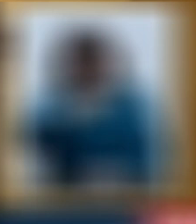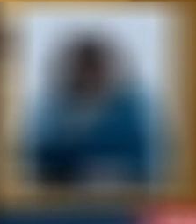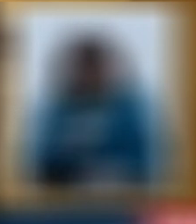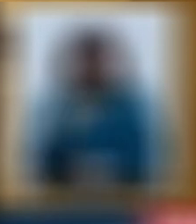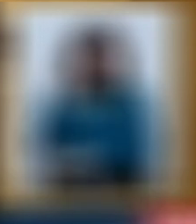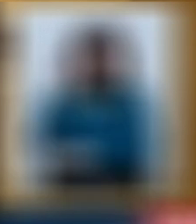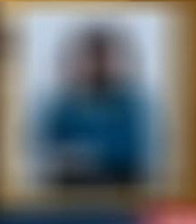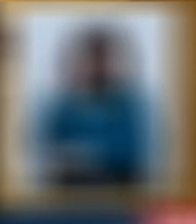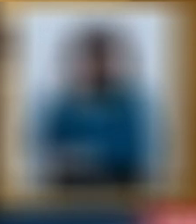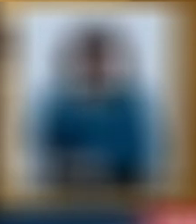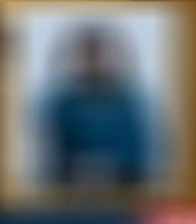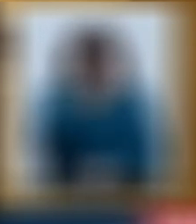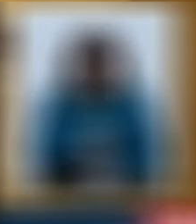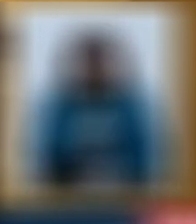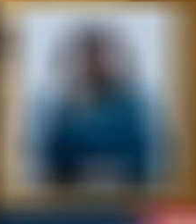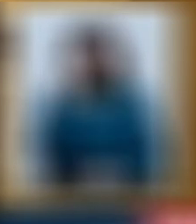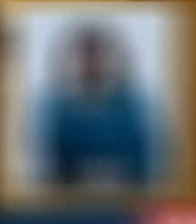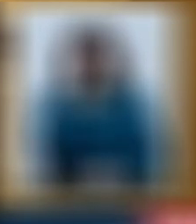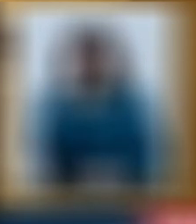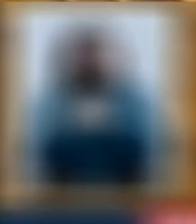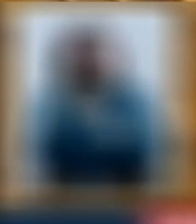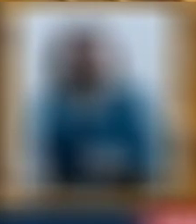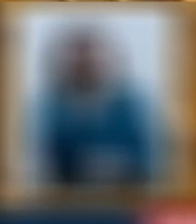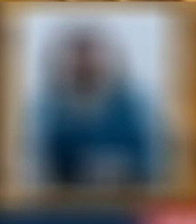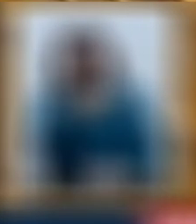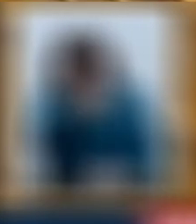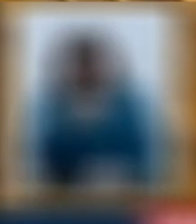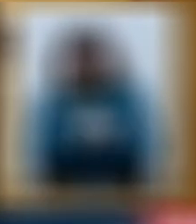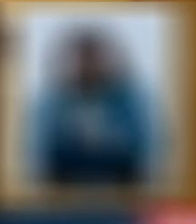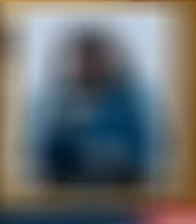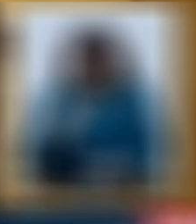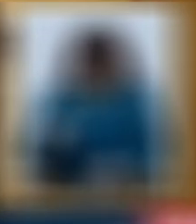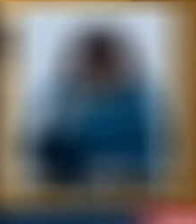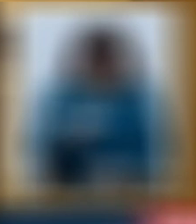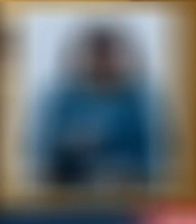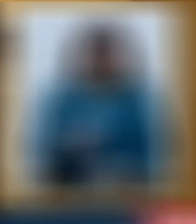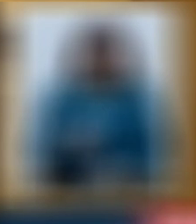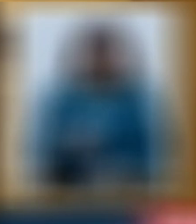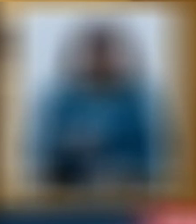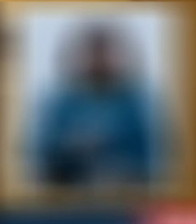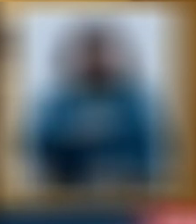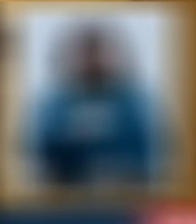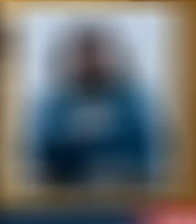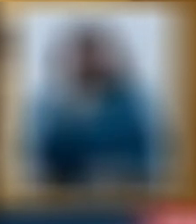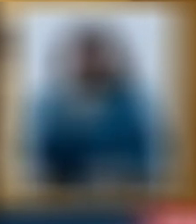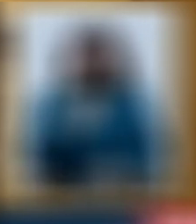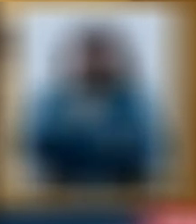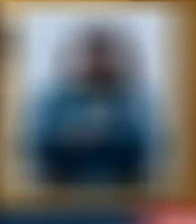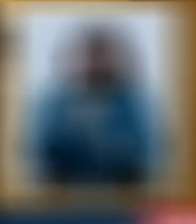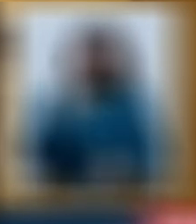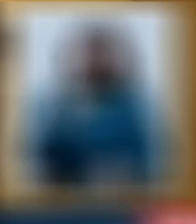δεσμευτείτε για τον ρυθμό καταβολής των αποζημιώσεων. Μήπως τελικά ανοίγετε εσείς αυτό το δεύτερο κύκλο για